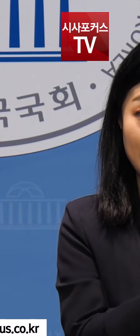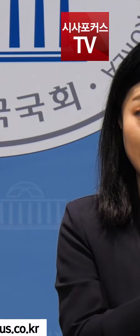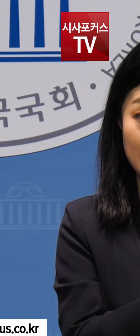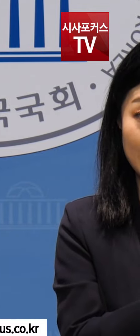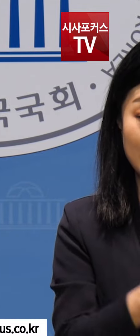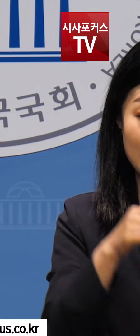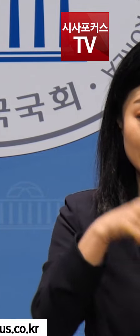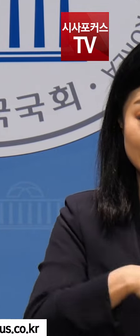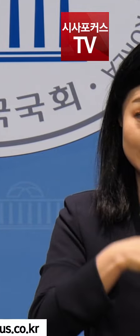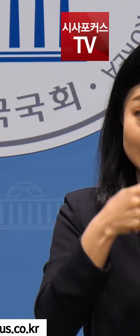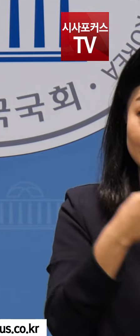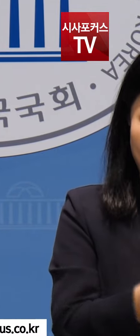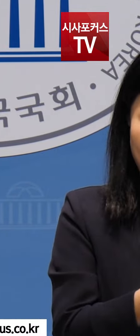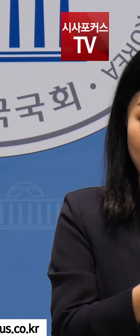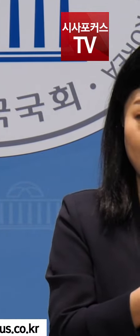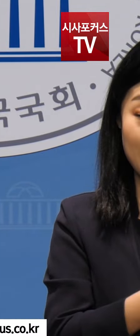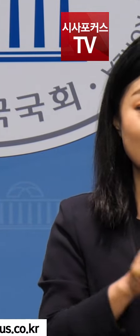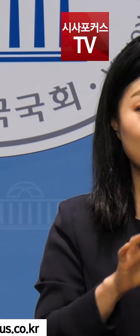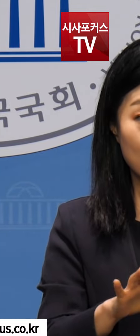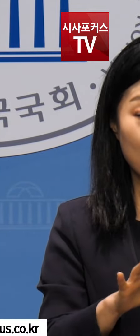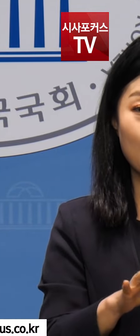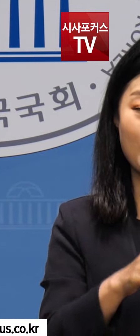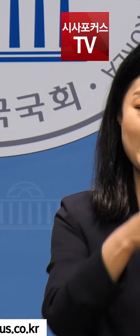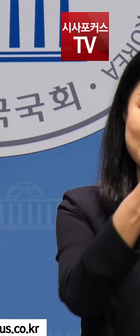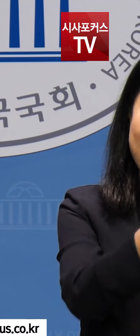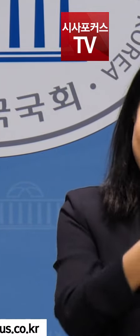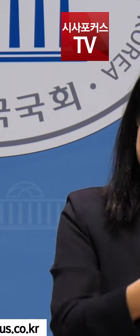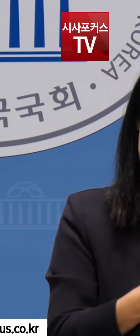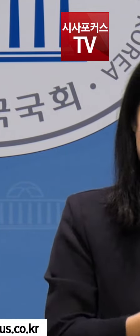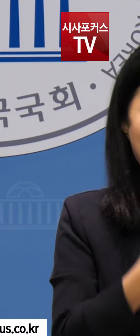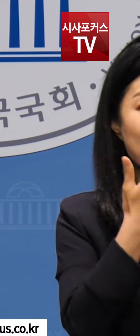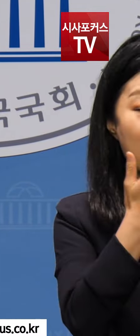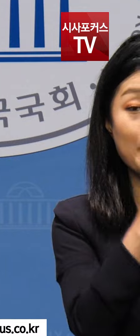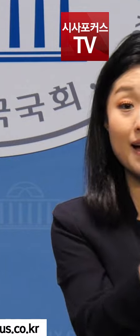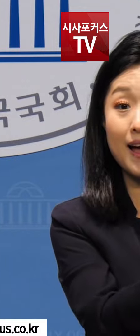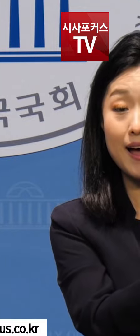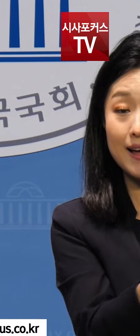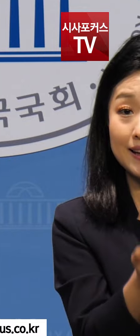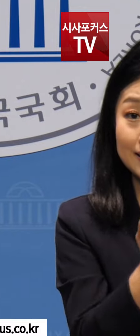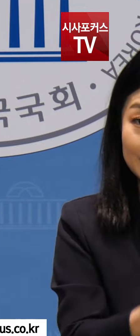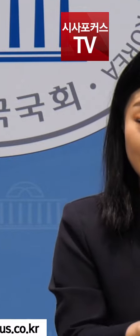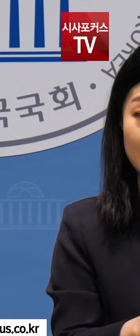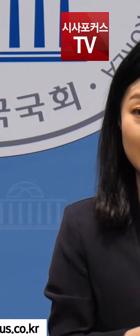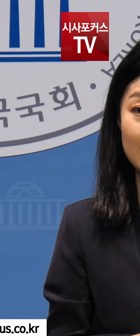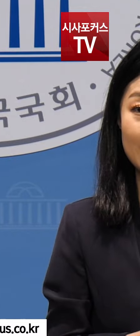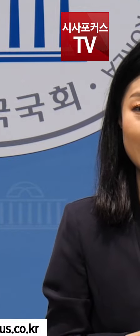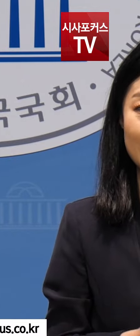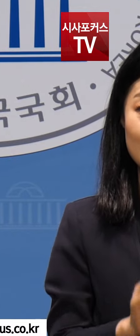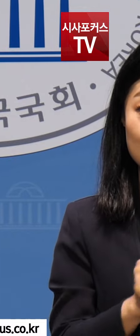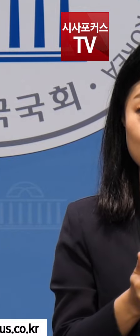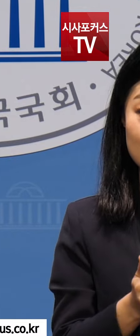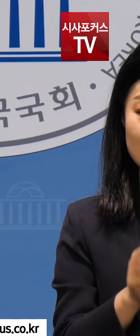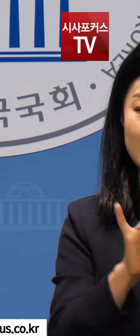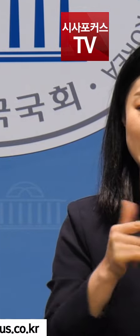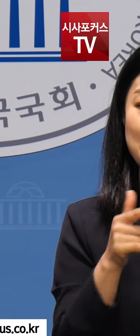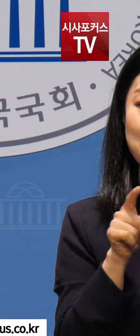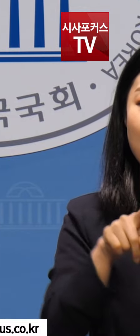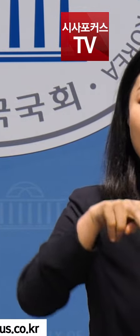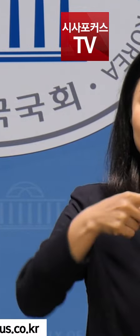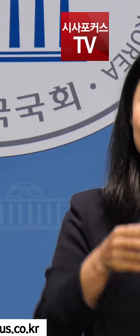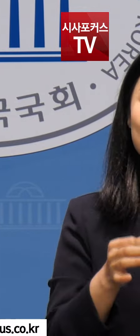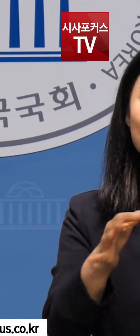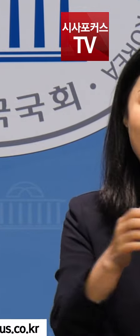것처럼 토론회를 열더니 인버스에 투자하라는 막말로 분란 민심에 기름만 붓고 끝내겠다는